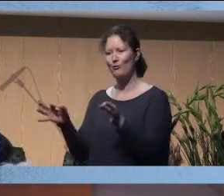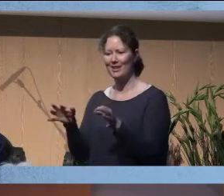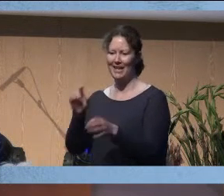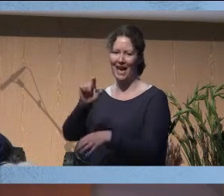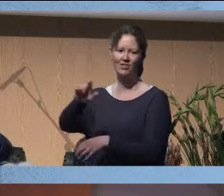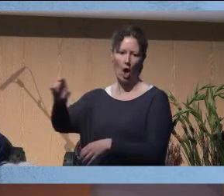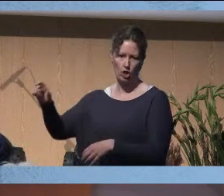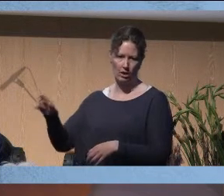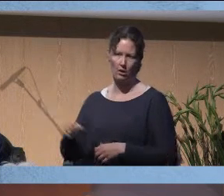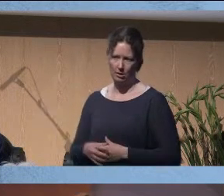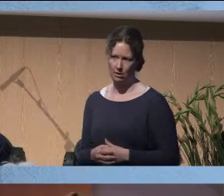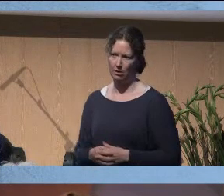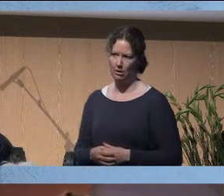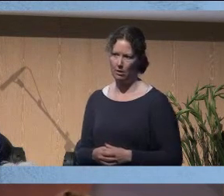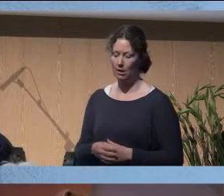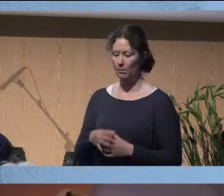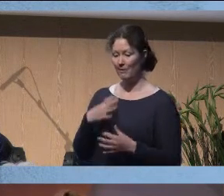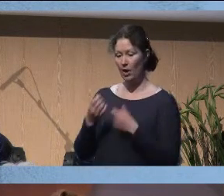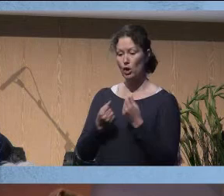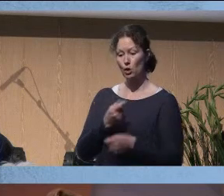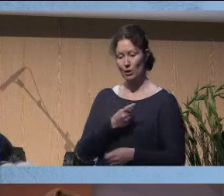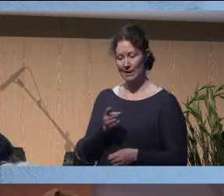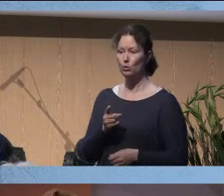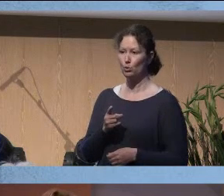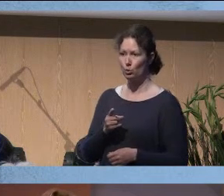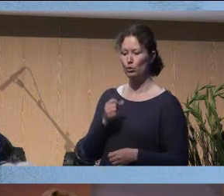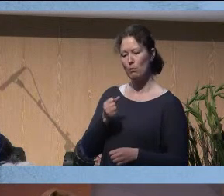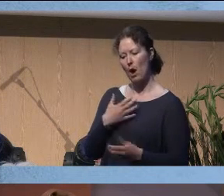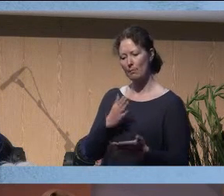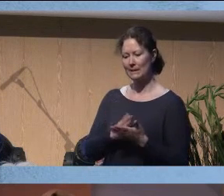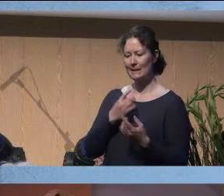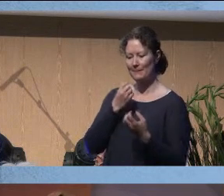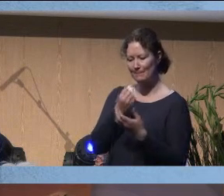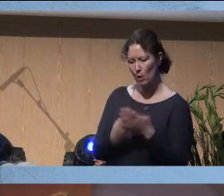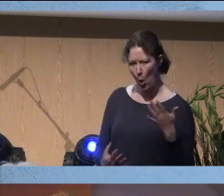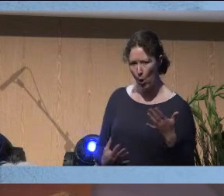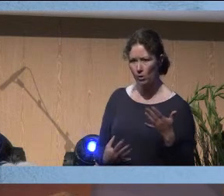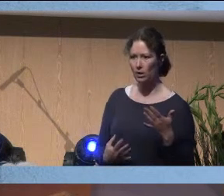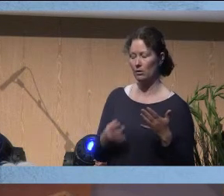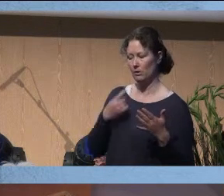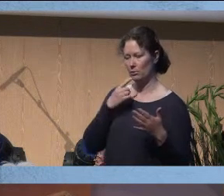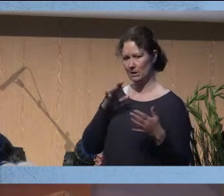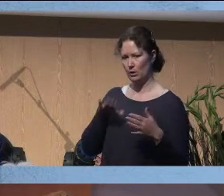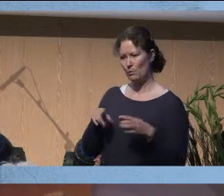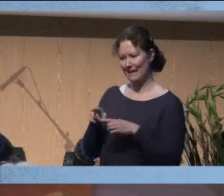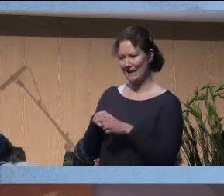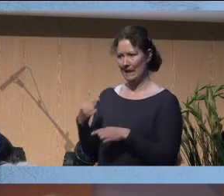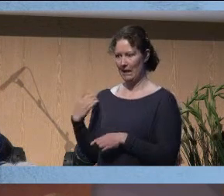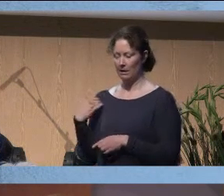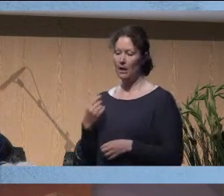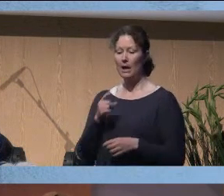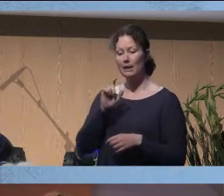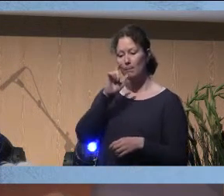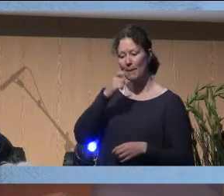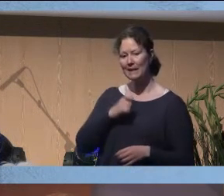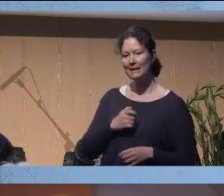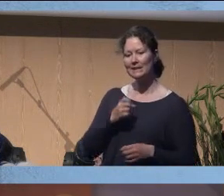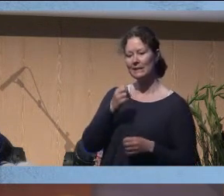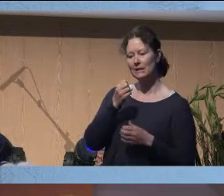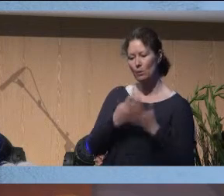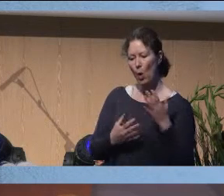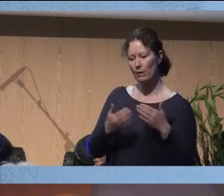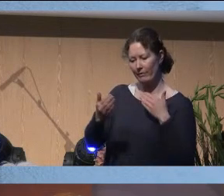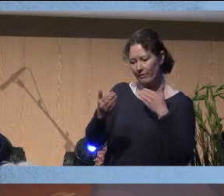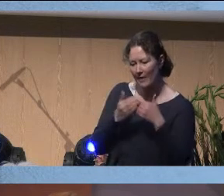etater. Hva gjør de? Jo, du må ha et nytt språk. Og da vi tilbake til innledningen her. Det et menneskespråk, et nært språk,